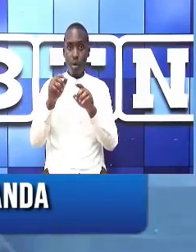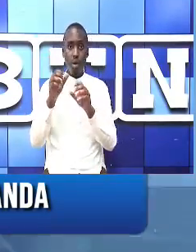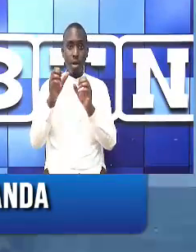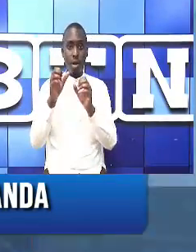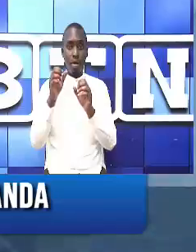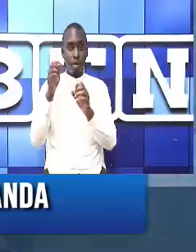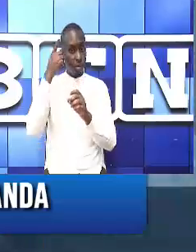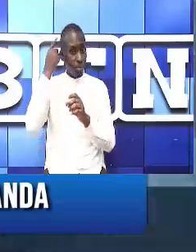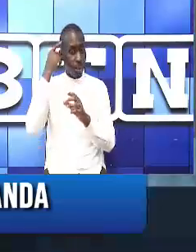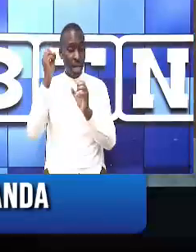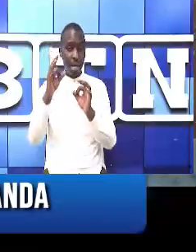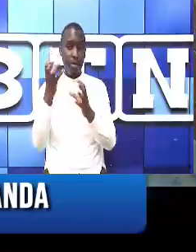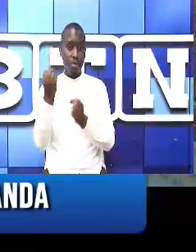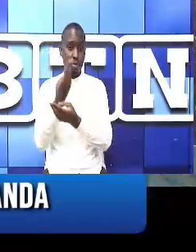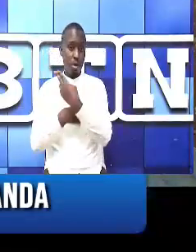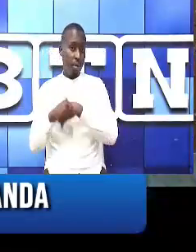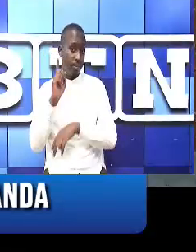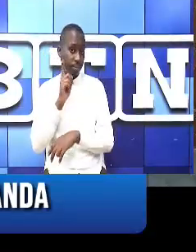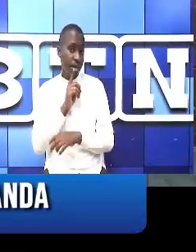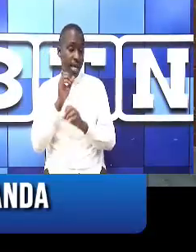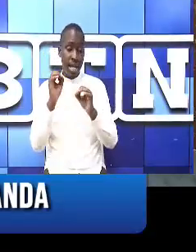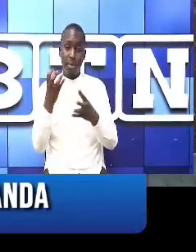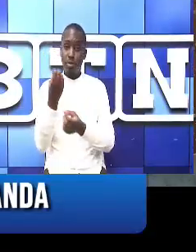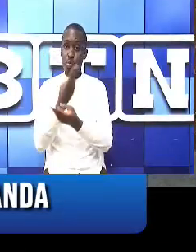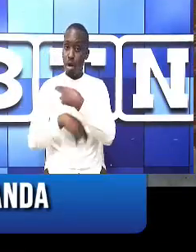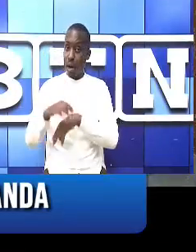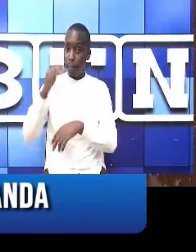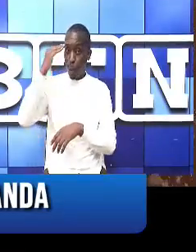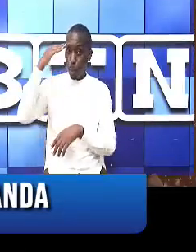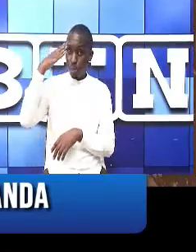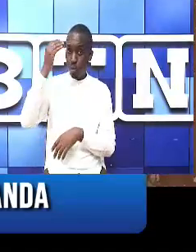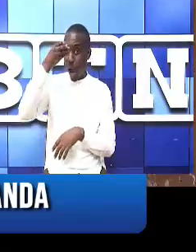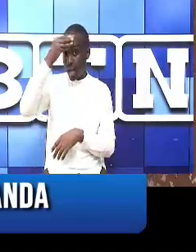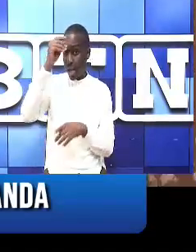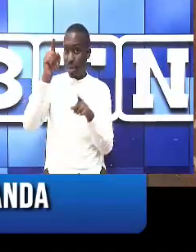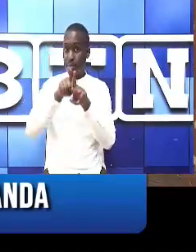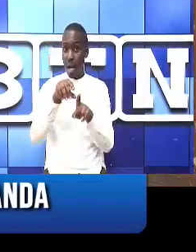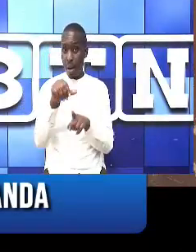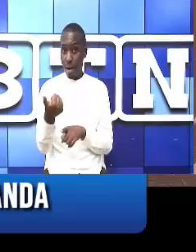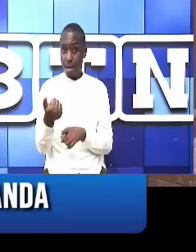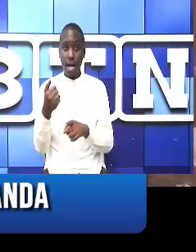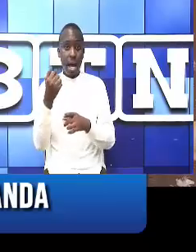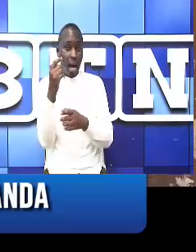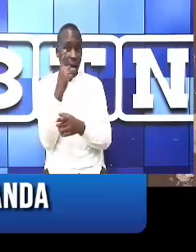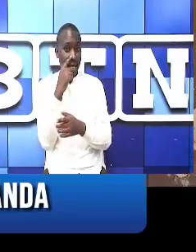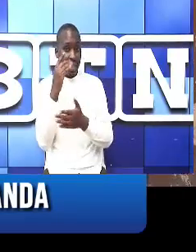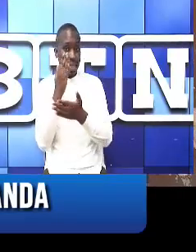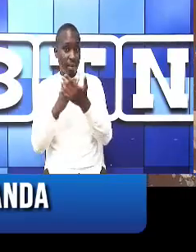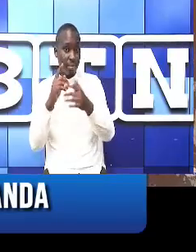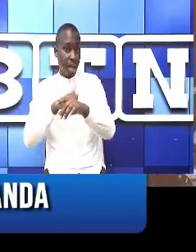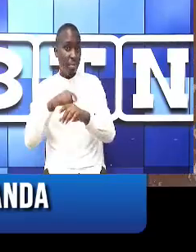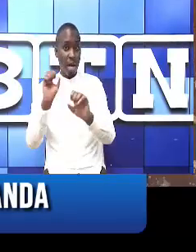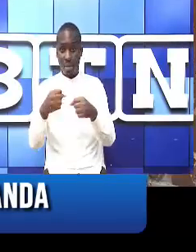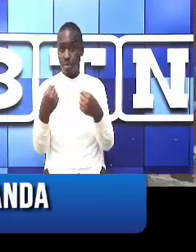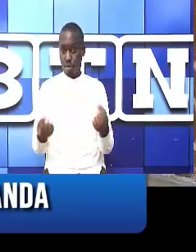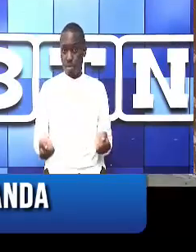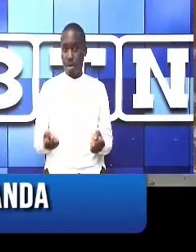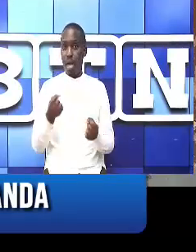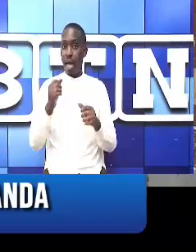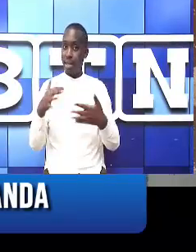kutumva ese uwo mwana nimba afite ubumuga bwo mu mutwe nawe ariga bimwe n'abandi kandi samutayemo hari igihe aba atabishoboye aho